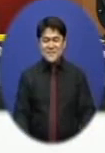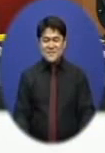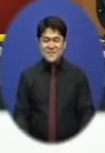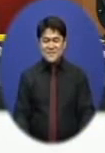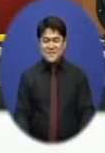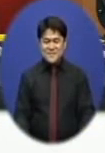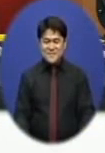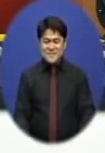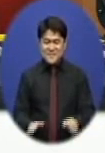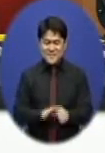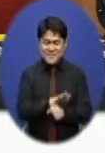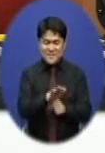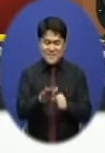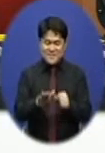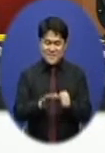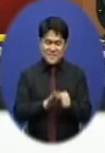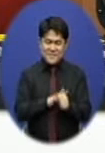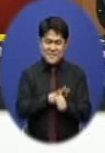축하합니다.